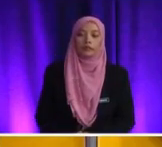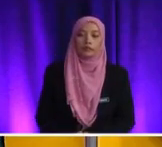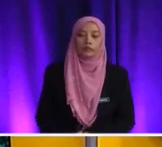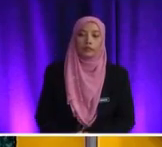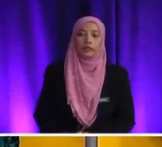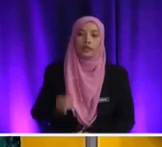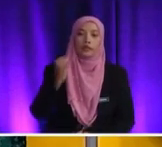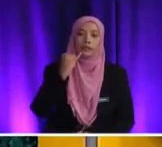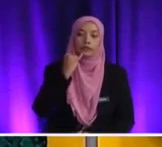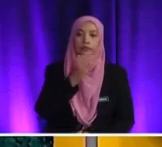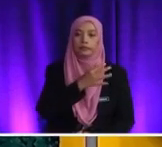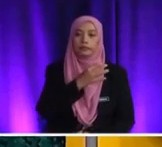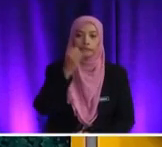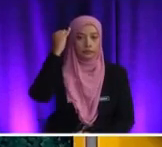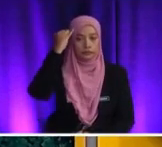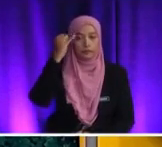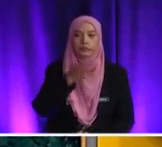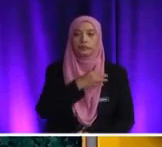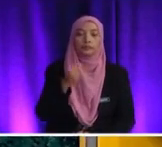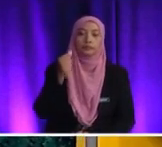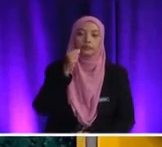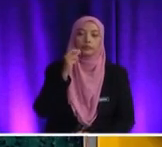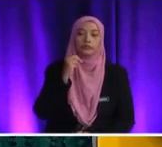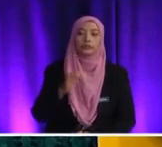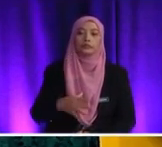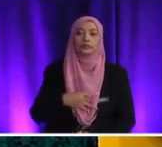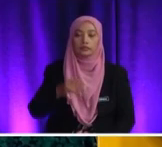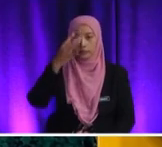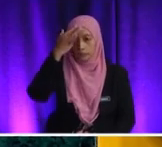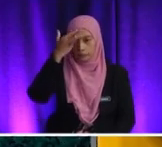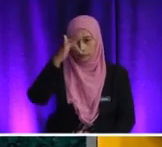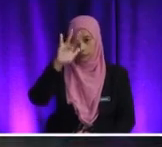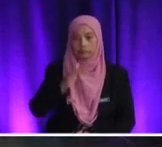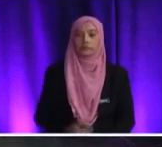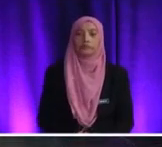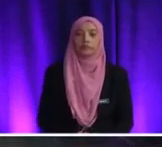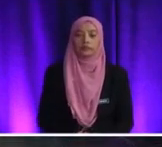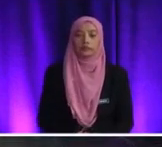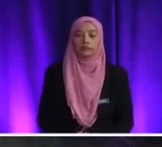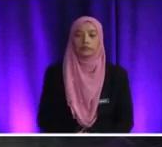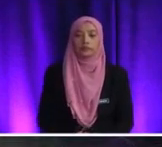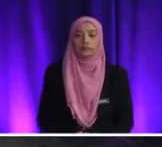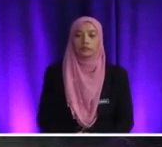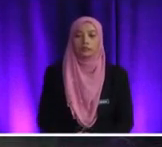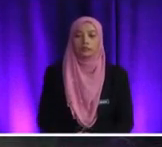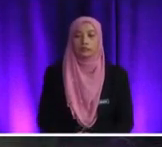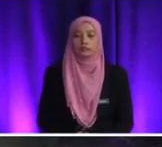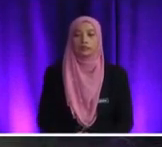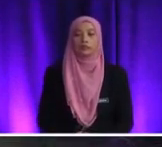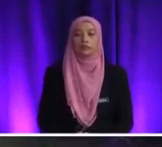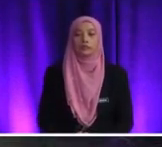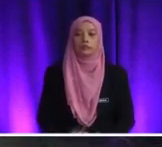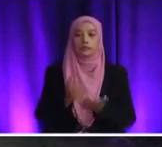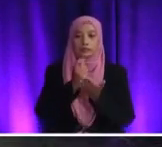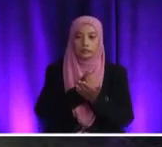dengan needled suka akan bidang kemahiran sebenarnya Putri jadi acef dan juga perekor facial jadi